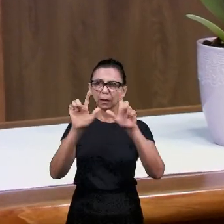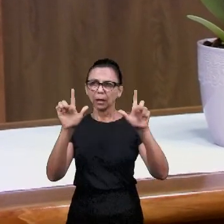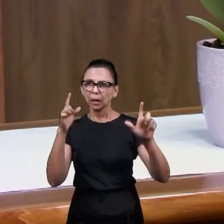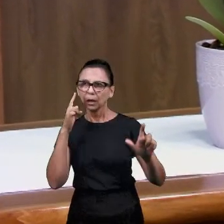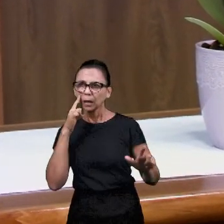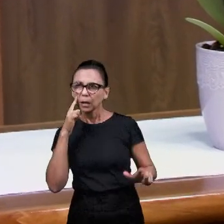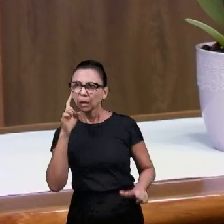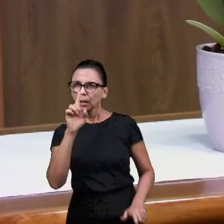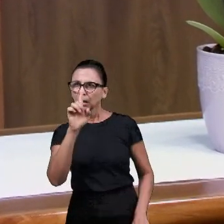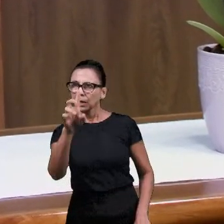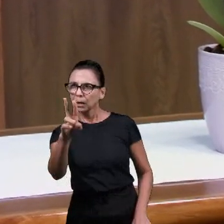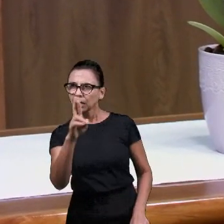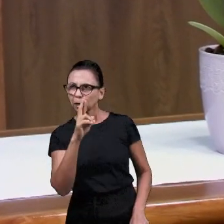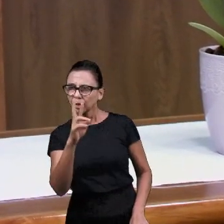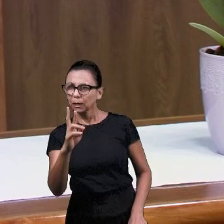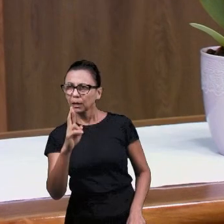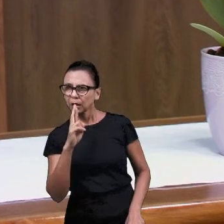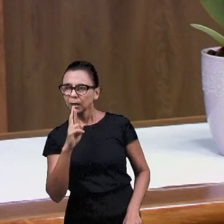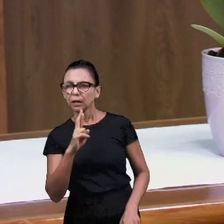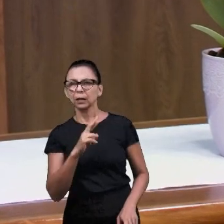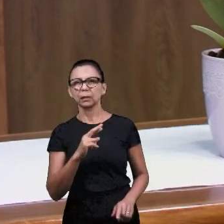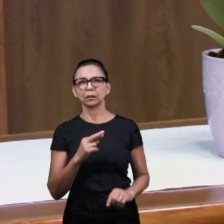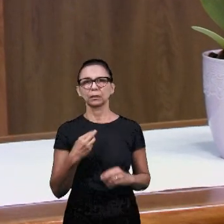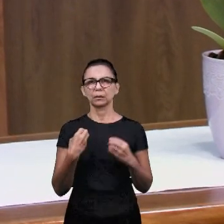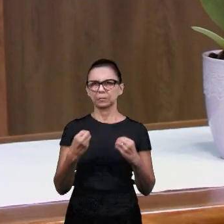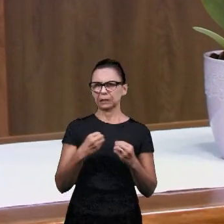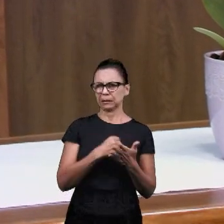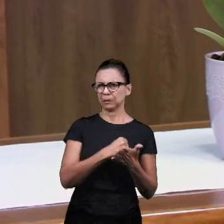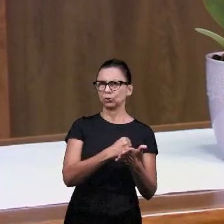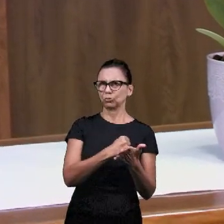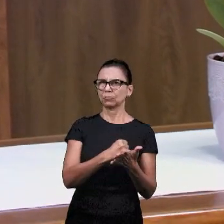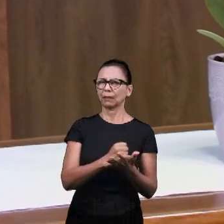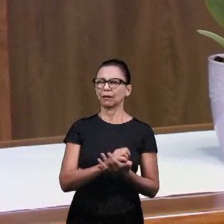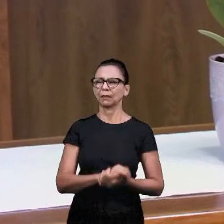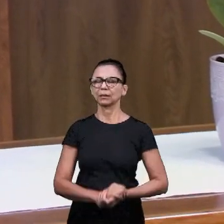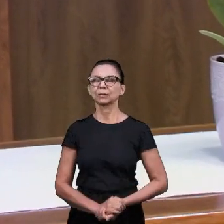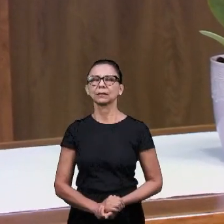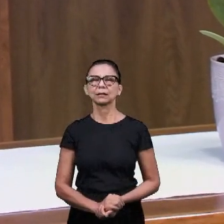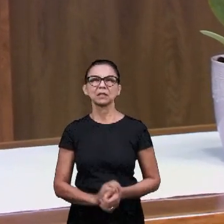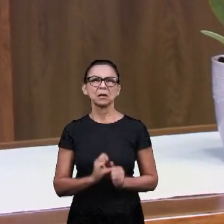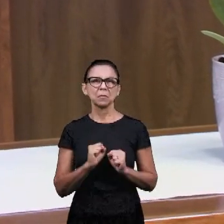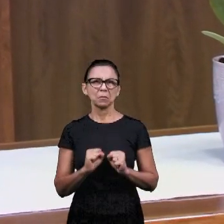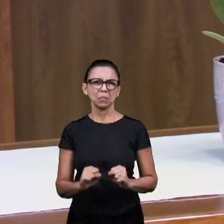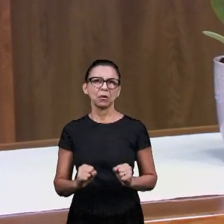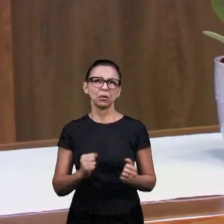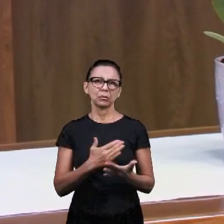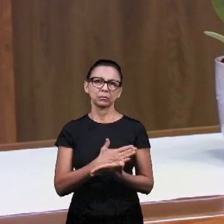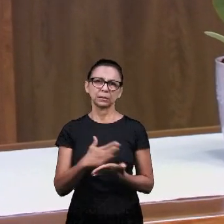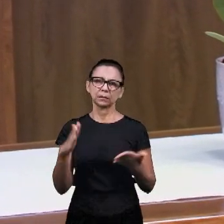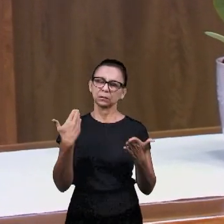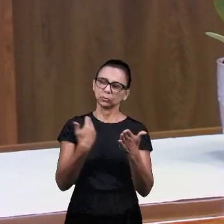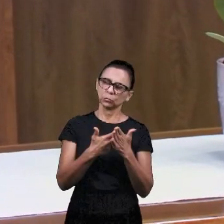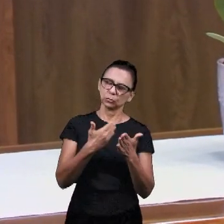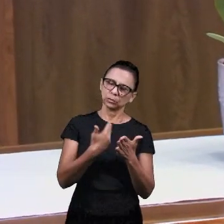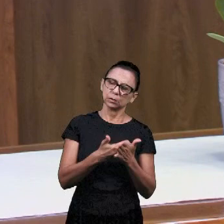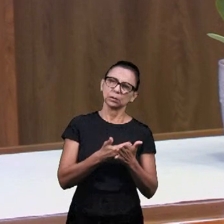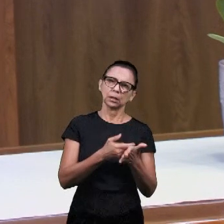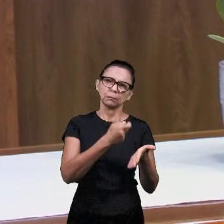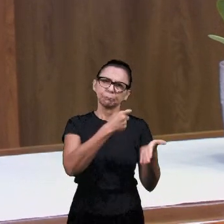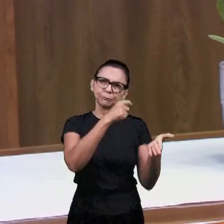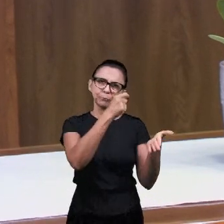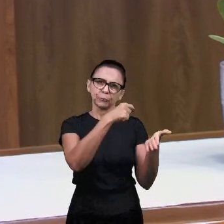réponses afin qu'ils puissent aider l'Église. Naturellement, vous pouvez déjà commencer à chercher, à étudier, à prendre des